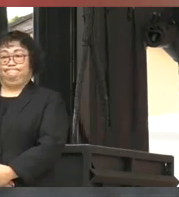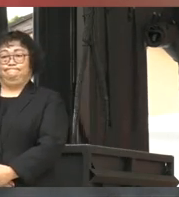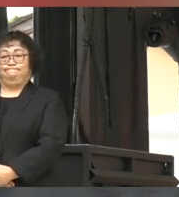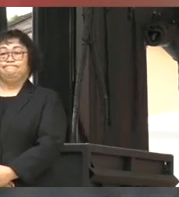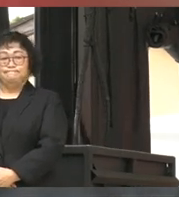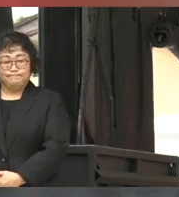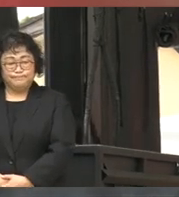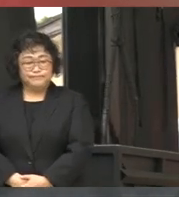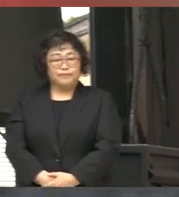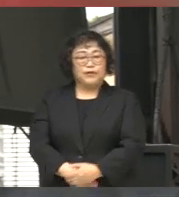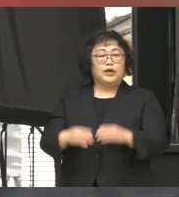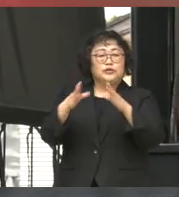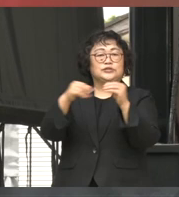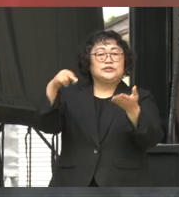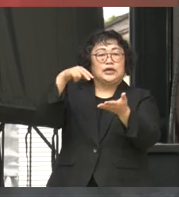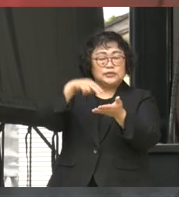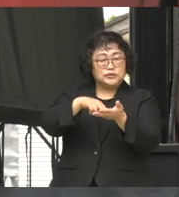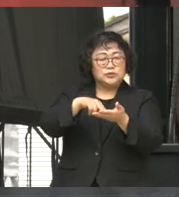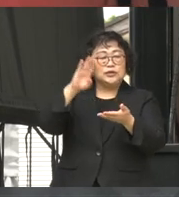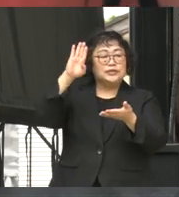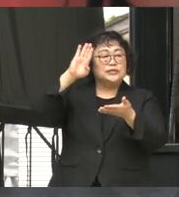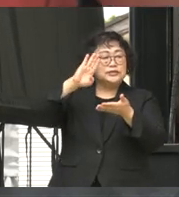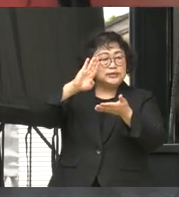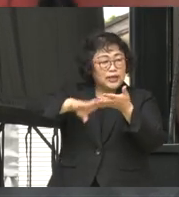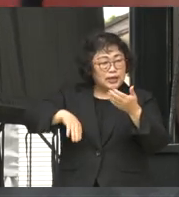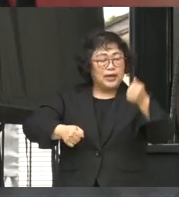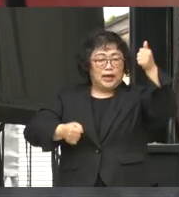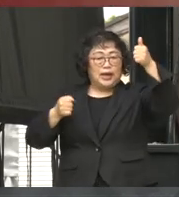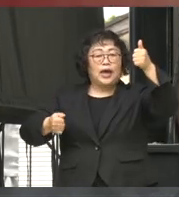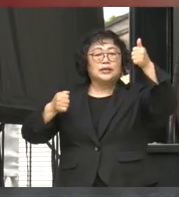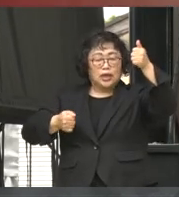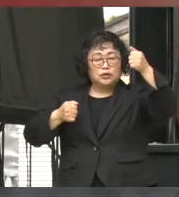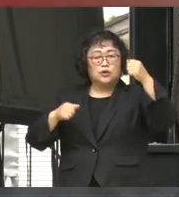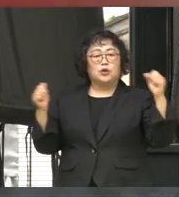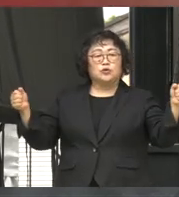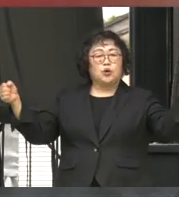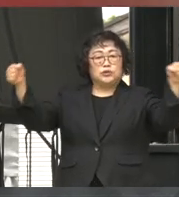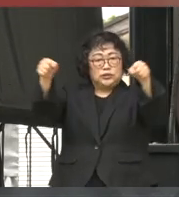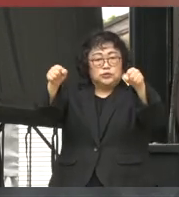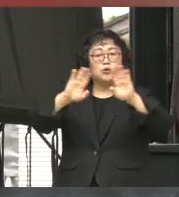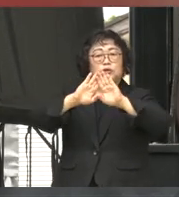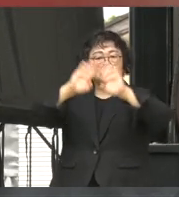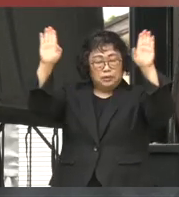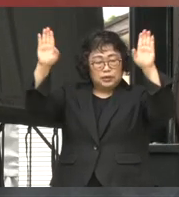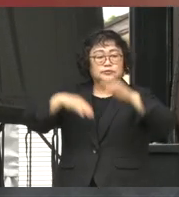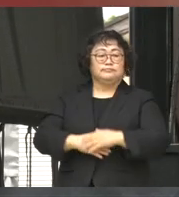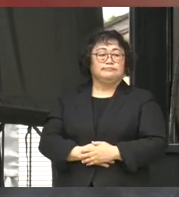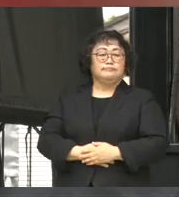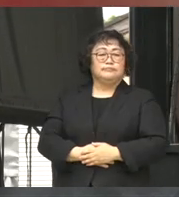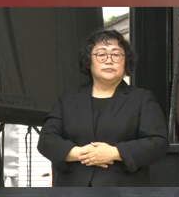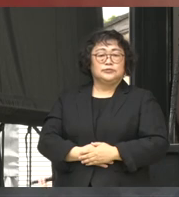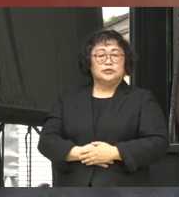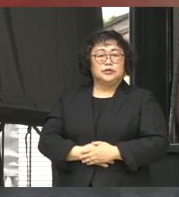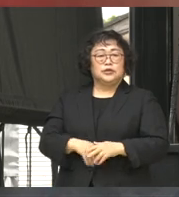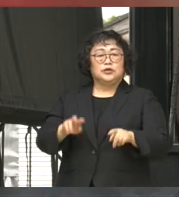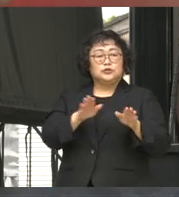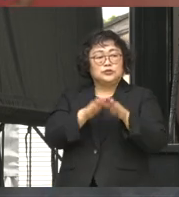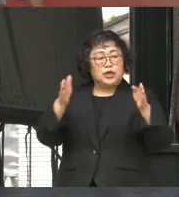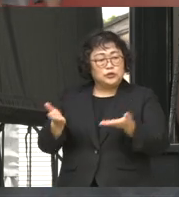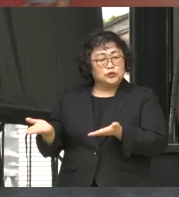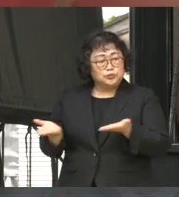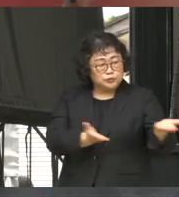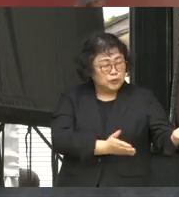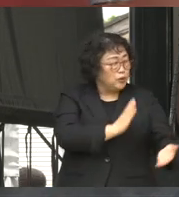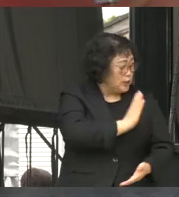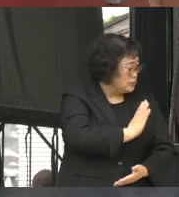それでは国立市の聖火ランナーの皆さんによるトーチキスを行います。それではステージの準備をお願いいたします